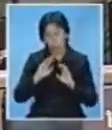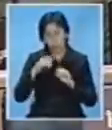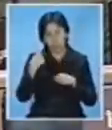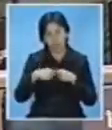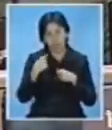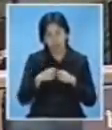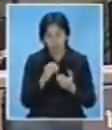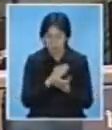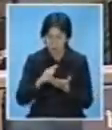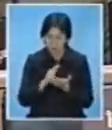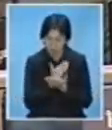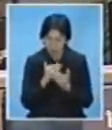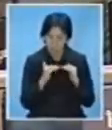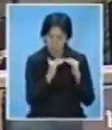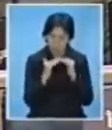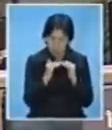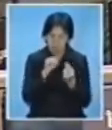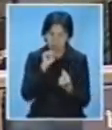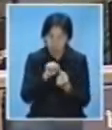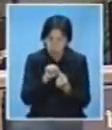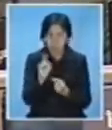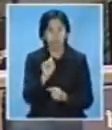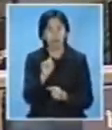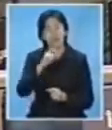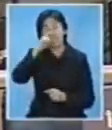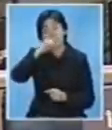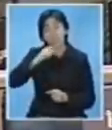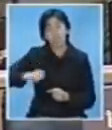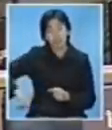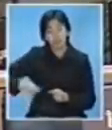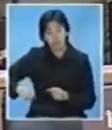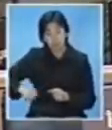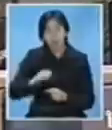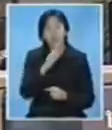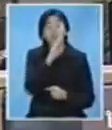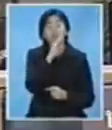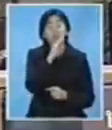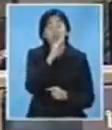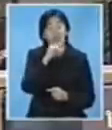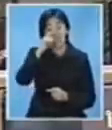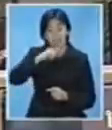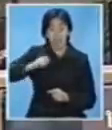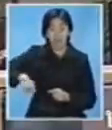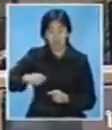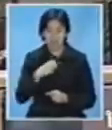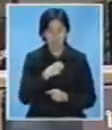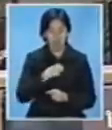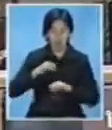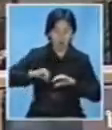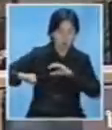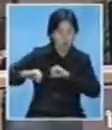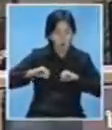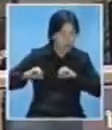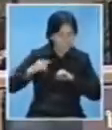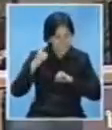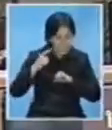การแบ่งที่เหมาะสมและเป็นธรรมระหว่างไทยกับกัมพูชาถ้าหากฝ่ายใดฝ่ายหนึ่งต้องการได้ประโยชน์สูงสุดจะต้อง